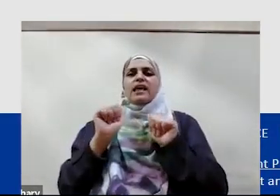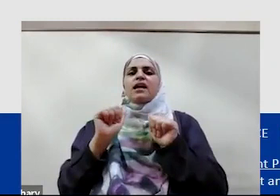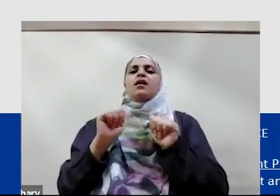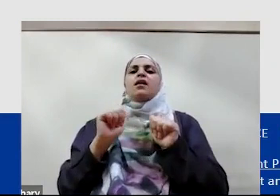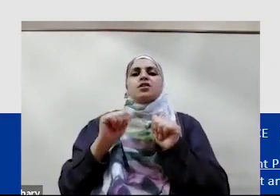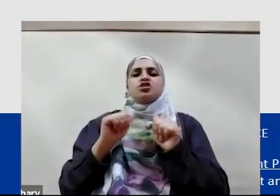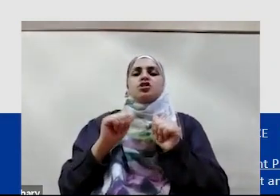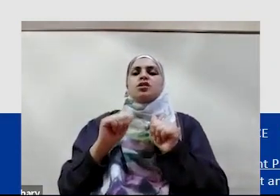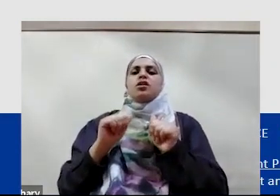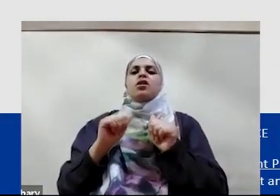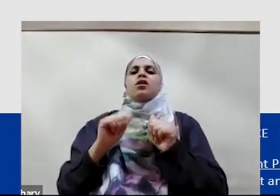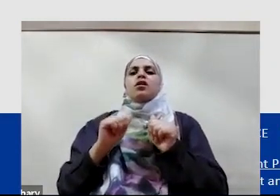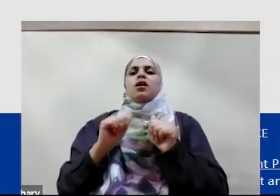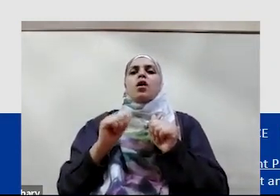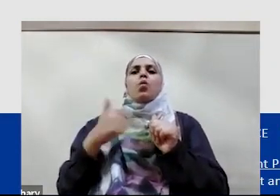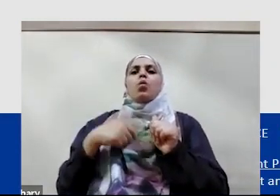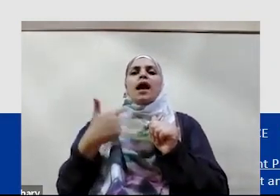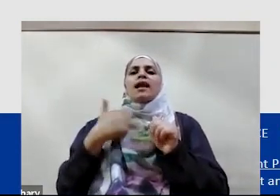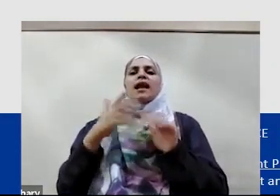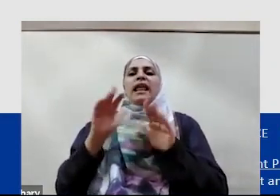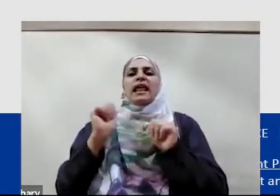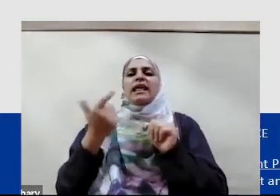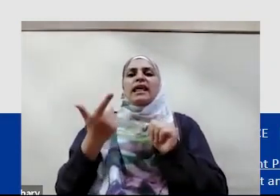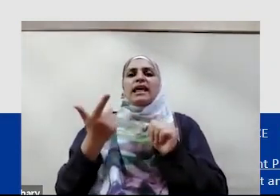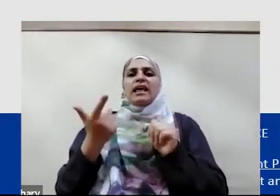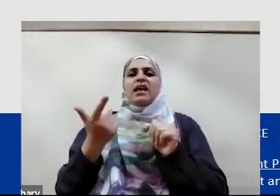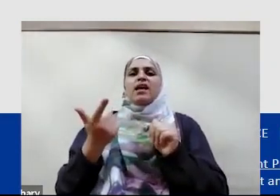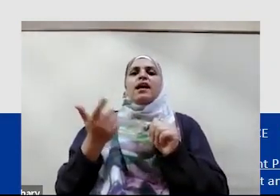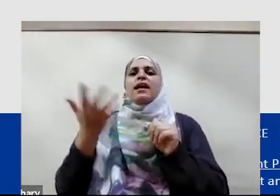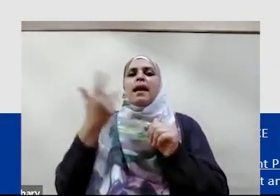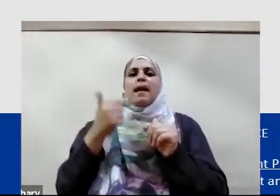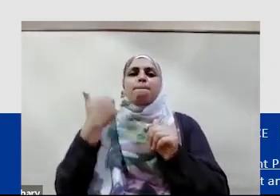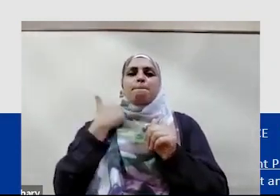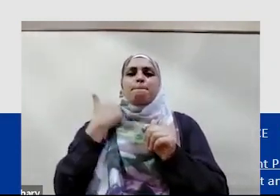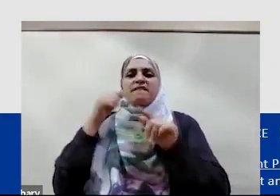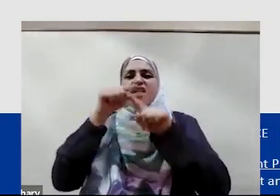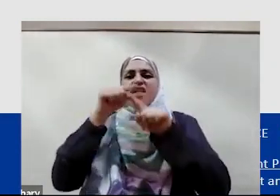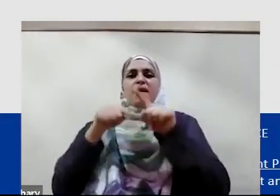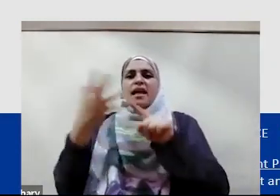والدرجة اللي أنا جبتها، المجموع التراكمي بتاعي،